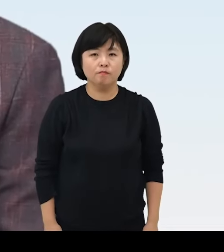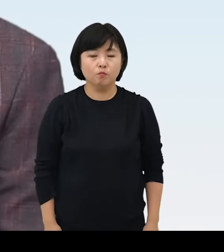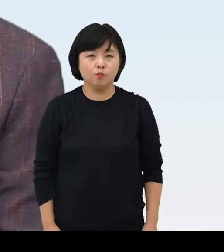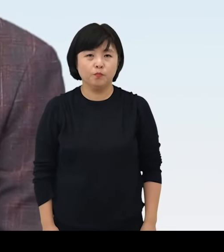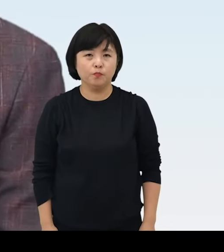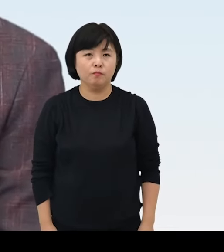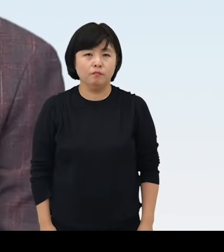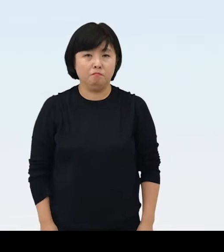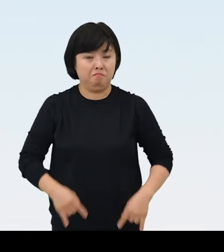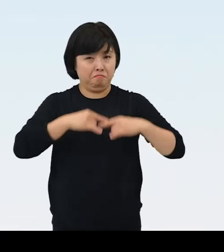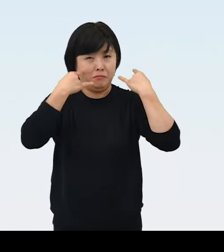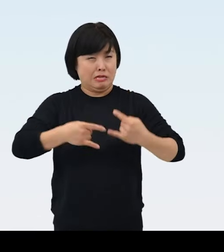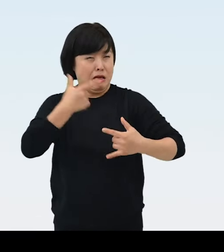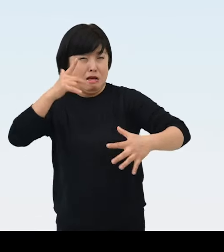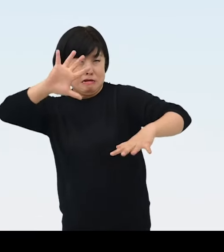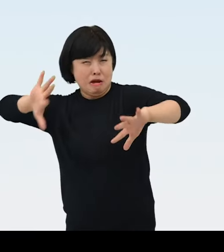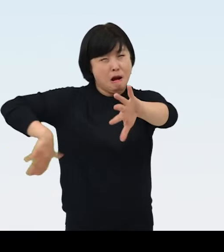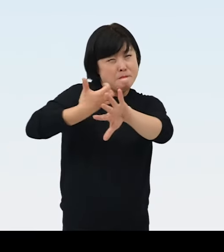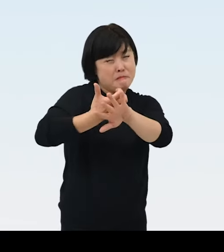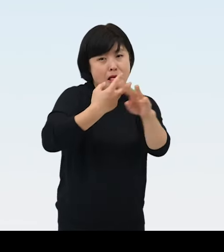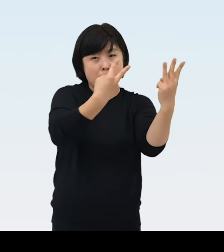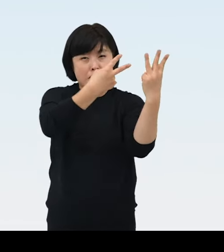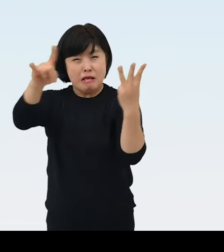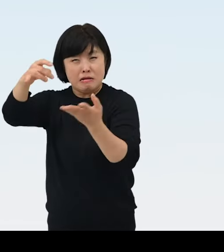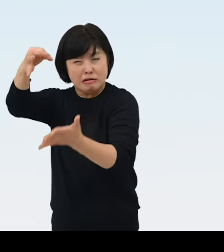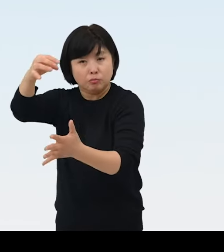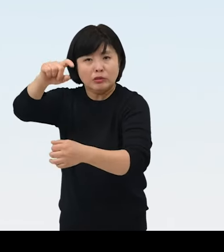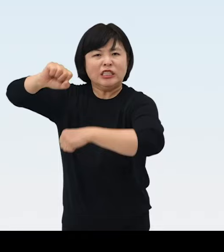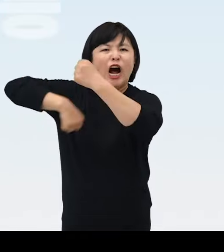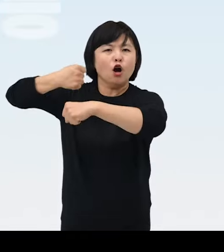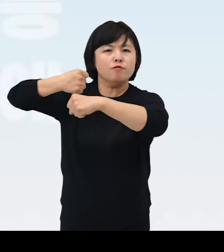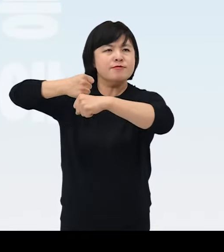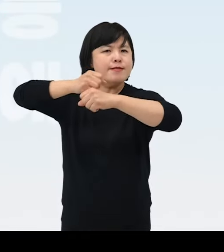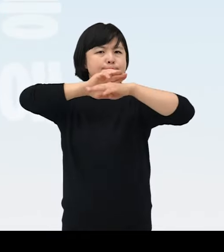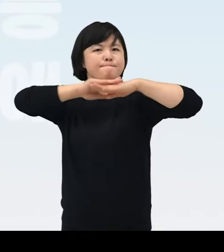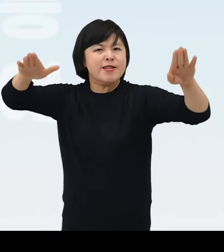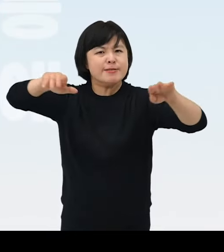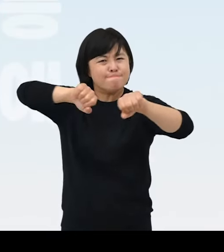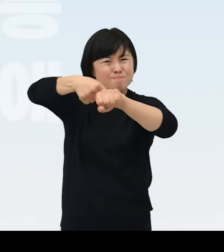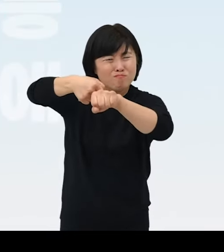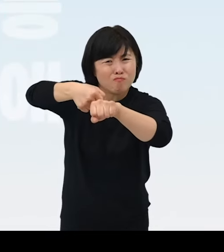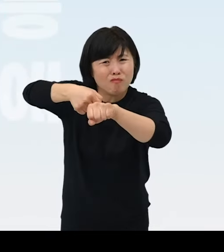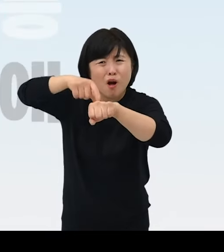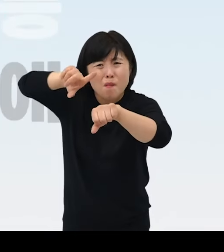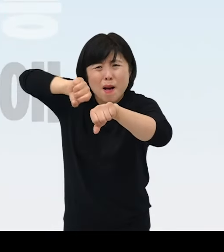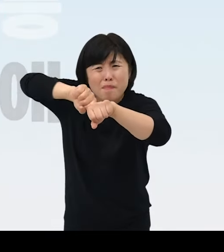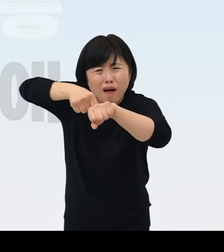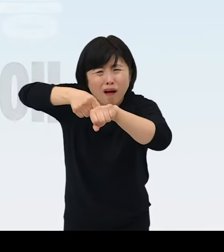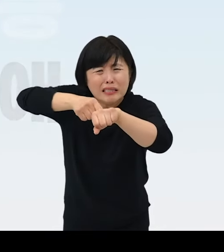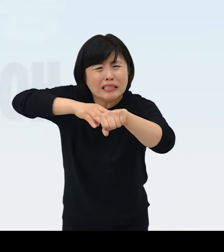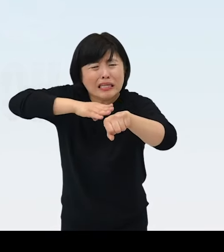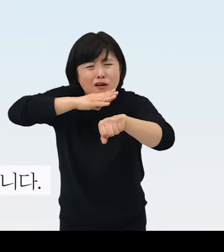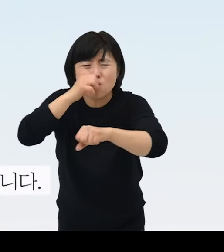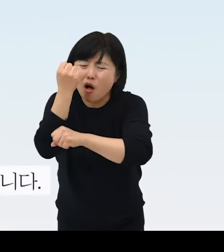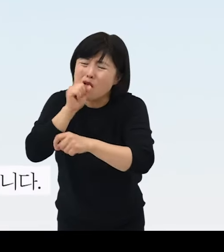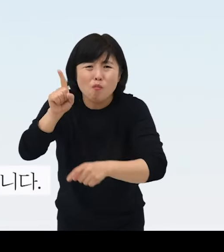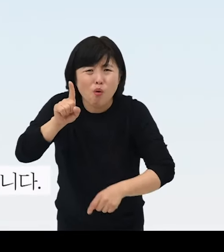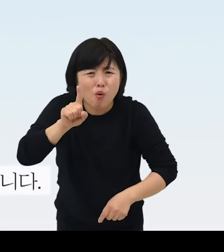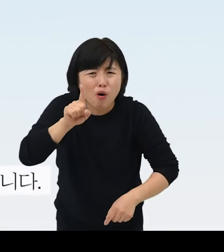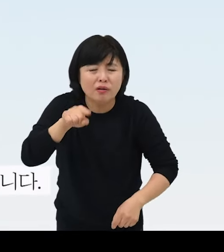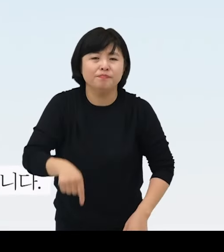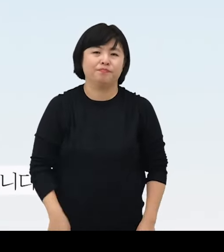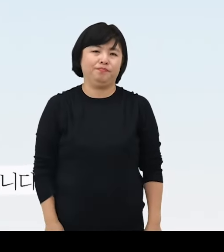이렇게 볼 수 있습니다. 프랑스 대혁명의 그 3대 가치 자유, 평등, 박애라고 하는데 우리가 보통 박애라고 하지만 사실은 그